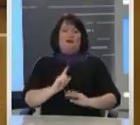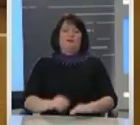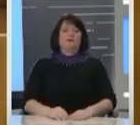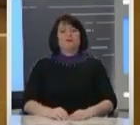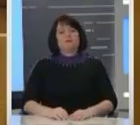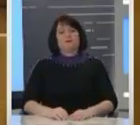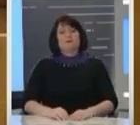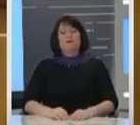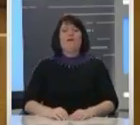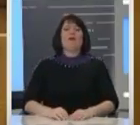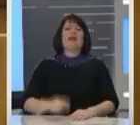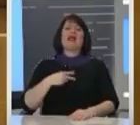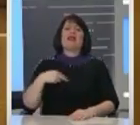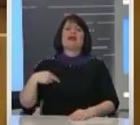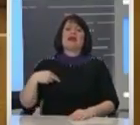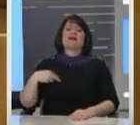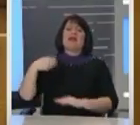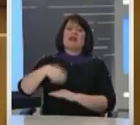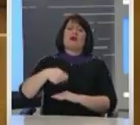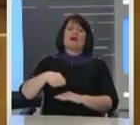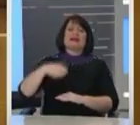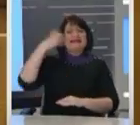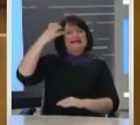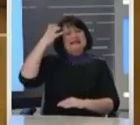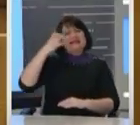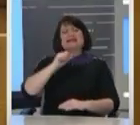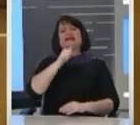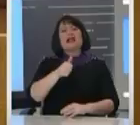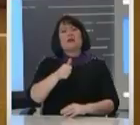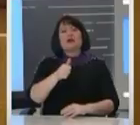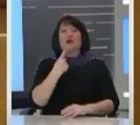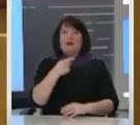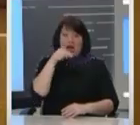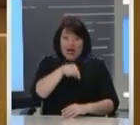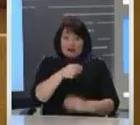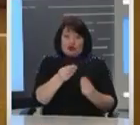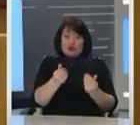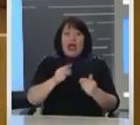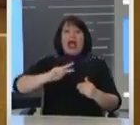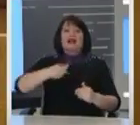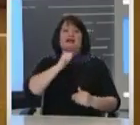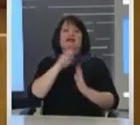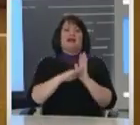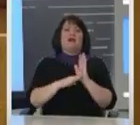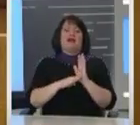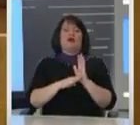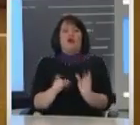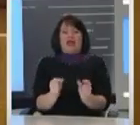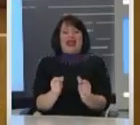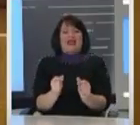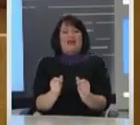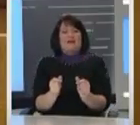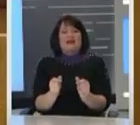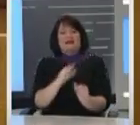Πολλοί συνταγματολόγοι θεωρούν την παρέμβασή σας αντισυνταγματική. Και όλα δείχνουν ότι η ρύθμιση